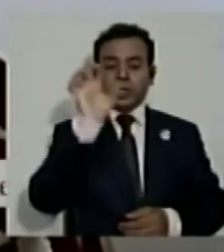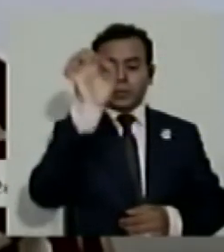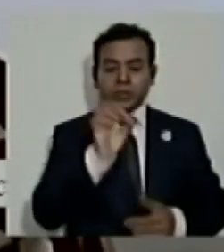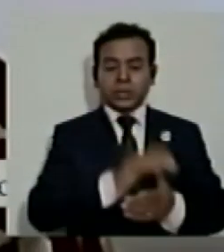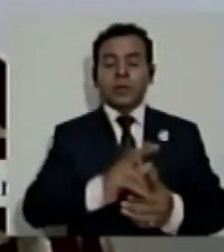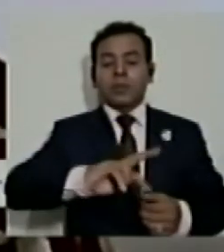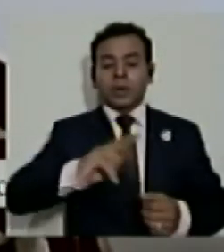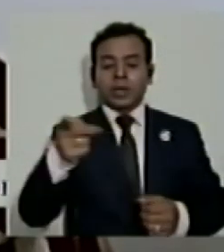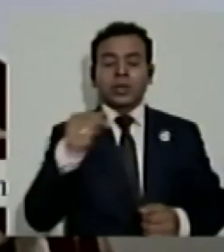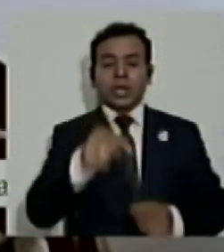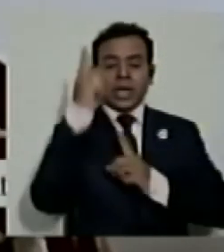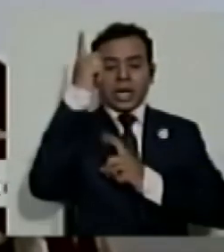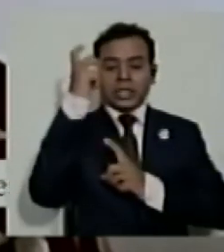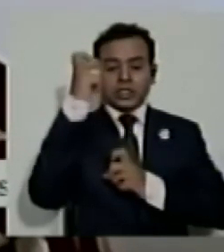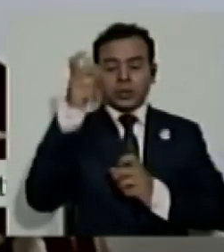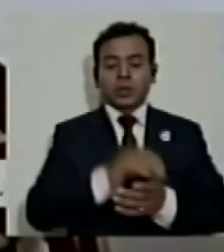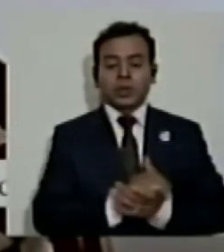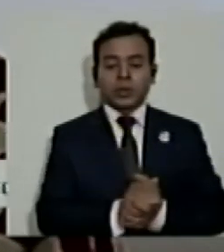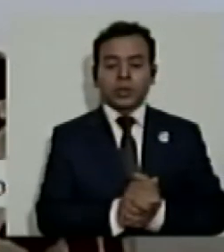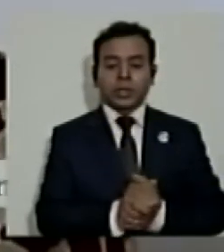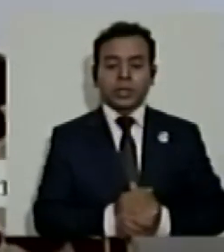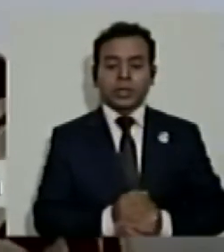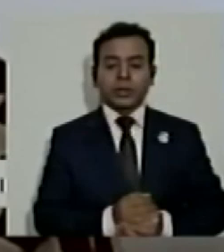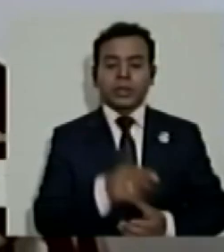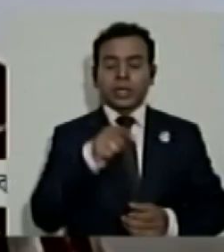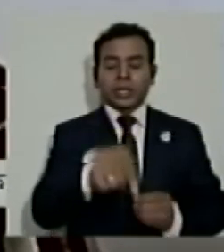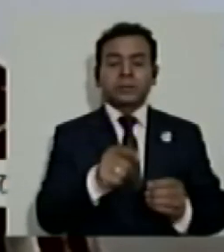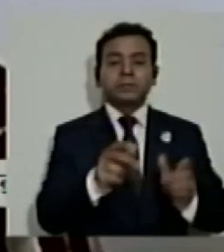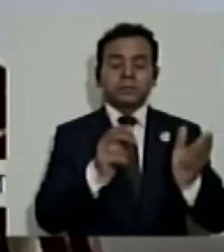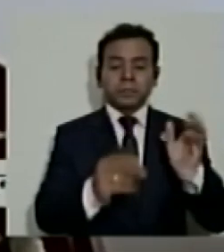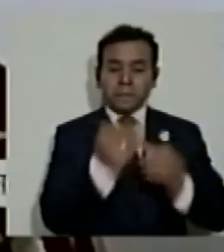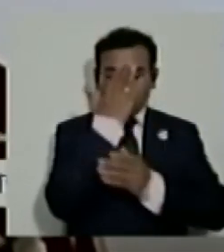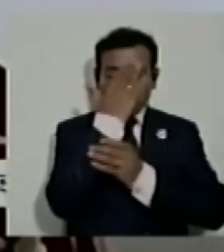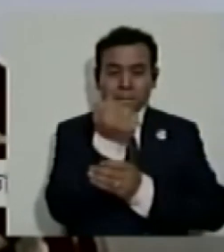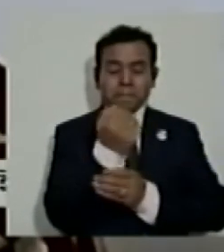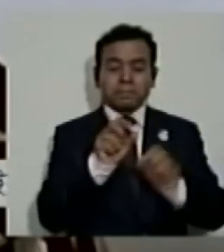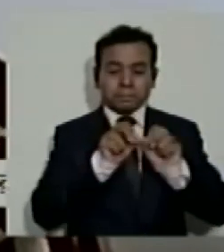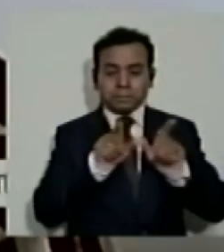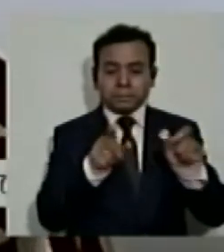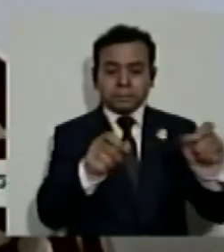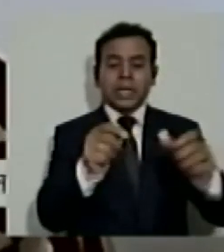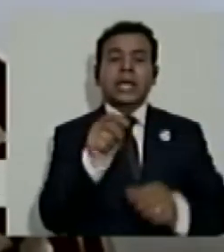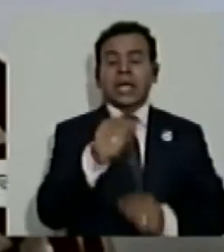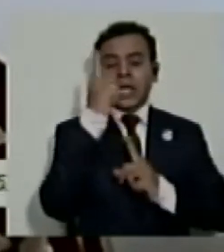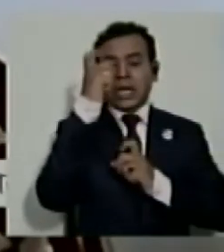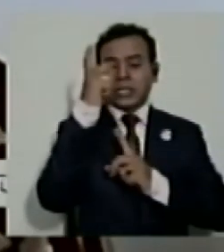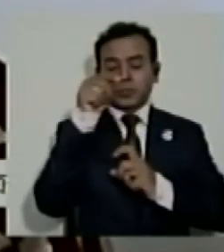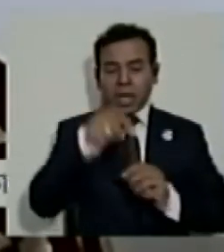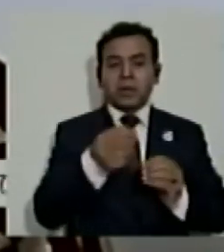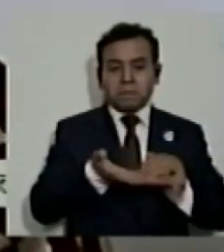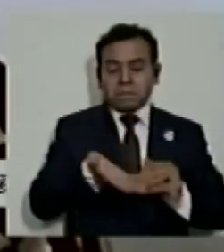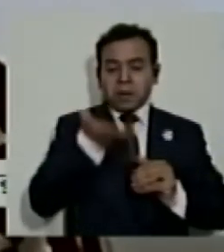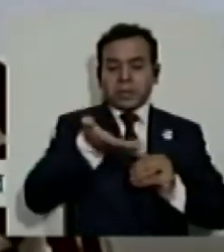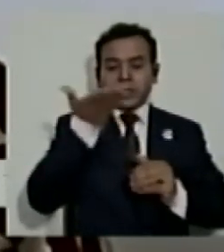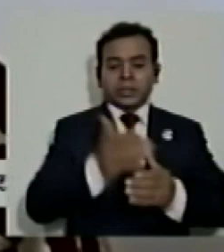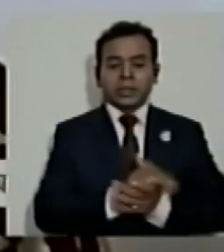একটা সংক্রমণের এলাকা এখন দেখতে পাচ্ছি গাজীপুর। আমরা ইতিমধ্যে আপনাদেরকে জানিয়েছিলাম যে প্রথম দিকে গাজীপুরে যে সমস্ত রোগীরা ছিলেন তারা